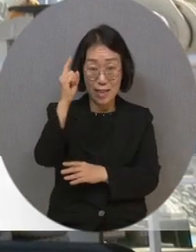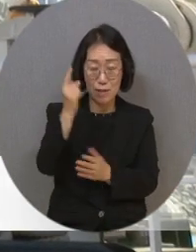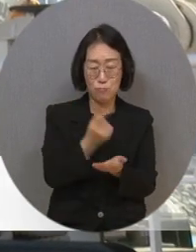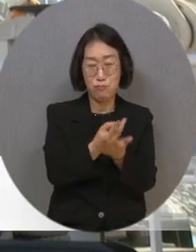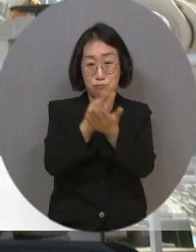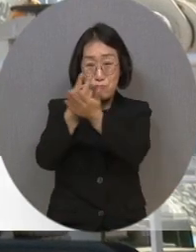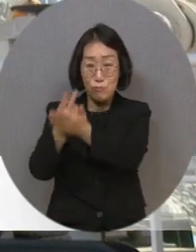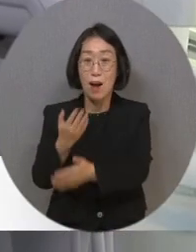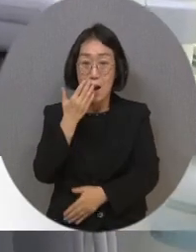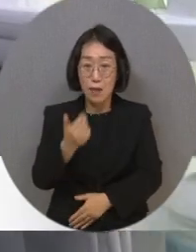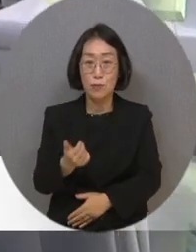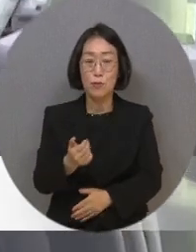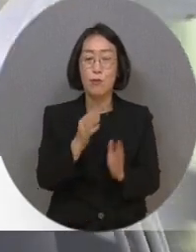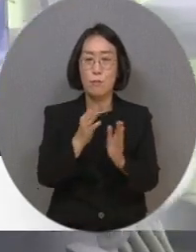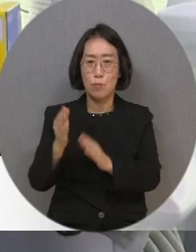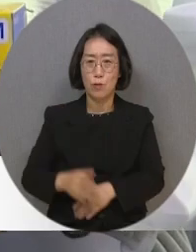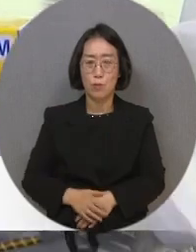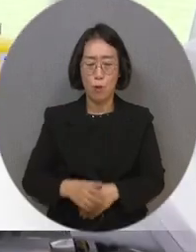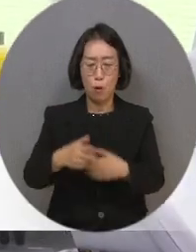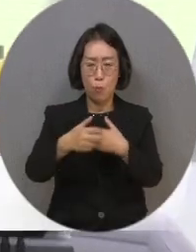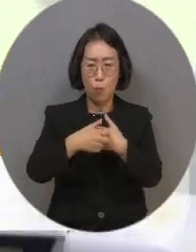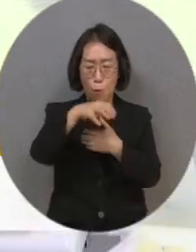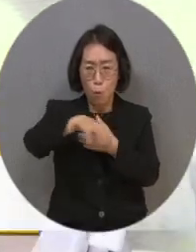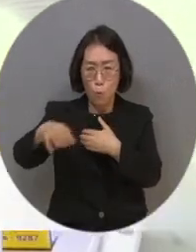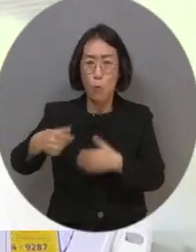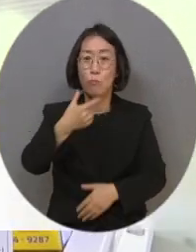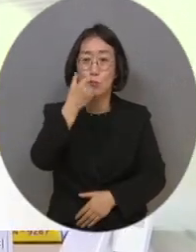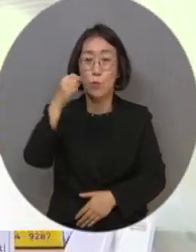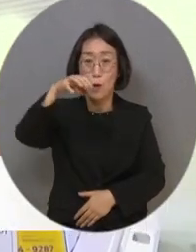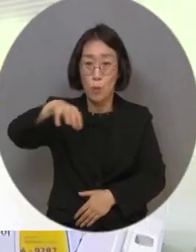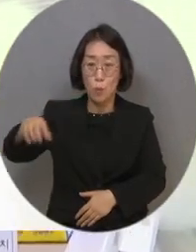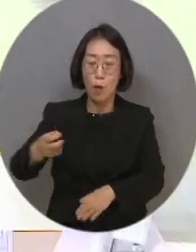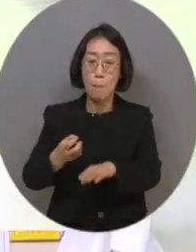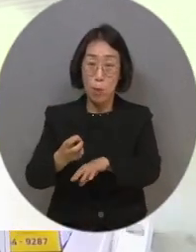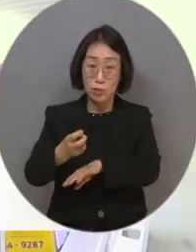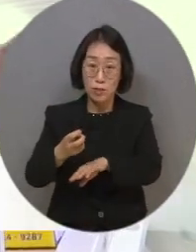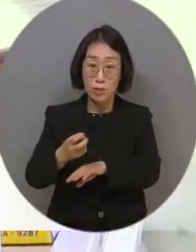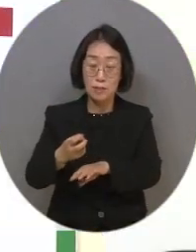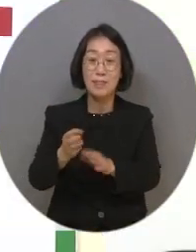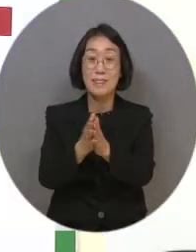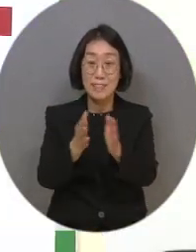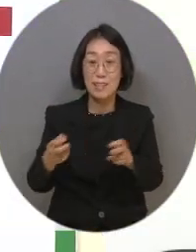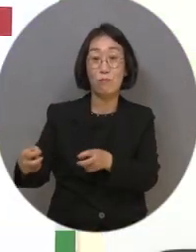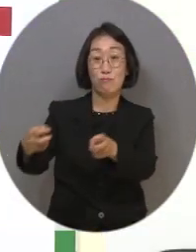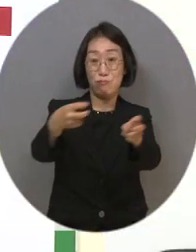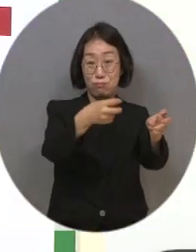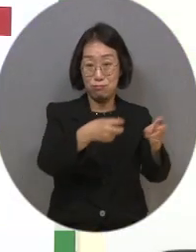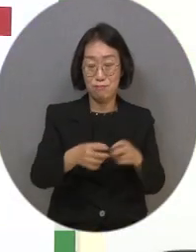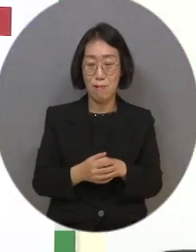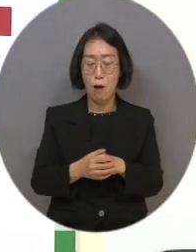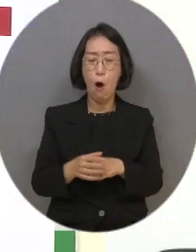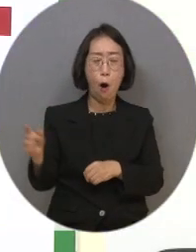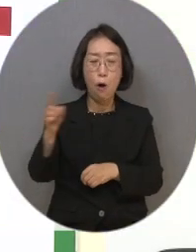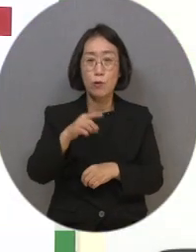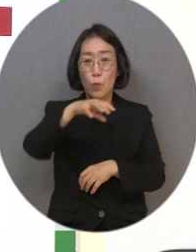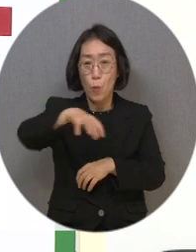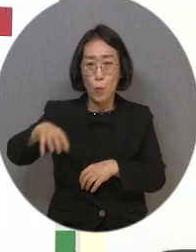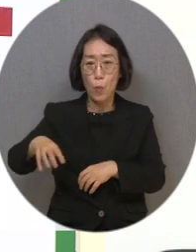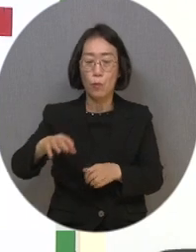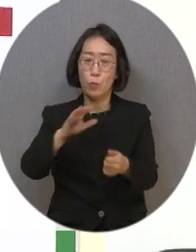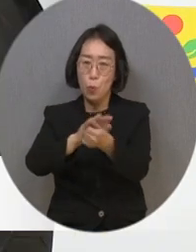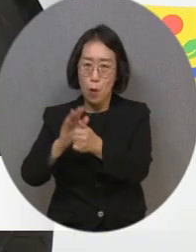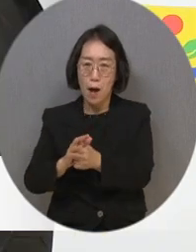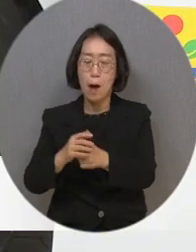헬기와 함께 의료 취약지를 다니는 전남 건강 버스가 운영을 시작해 육해공 이동 의료 지원